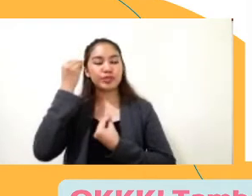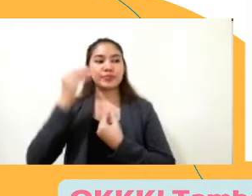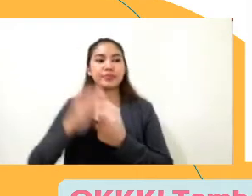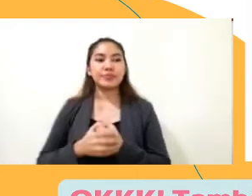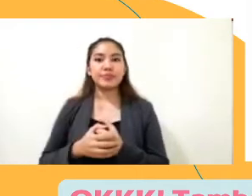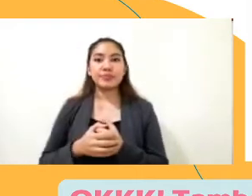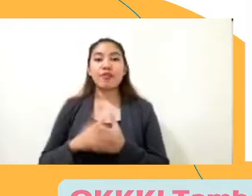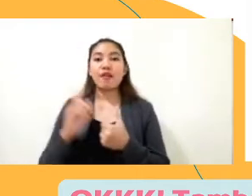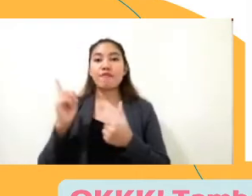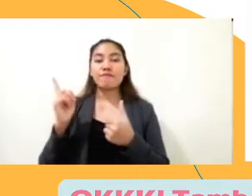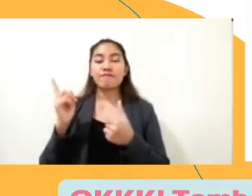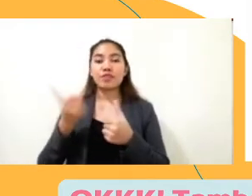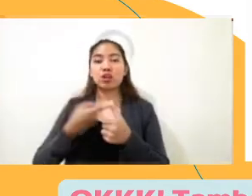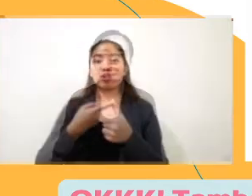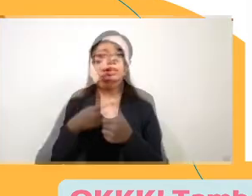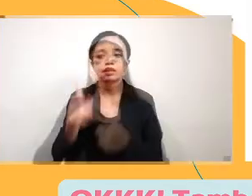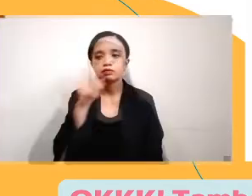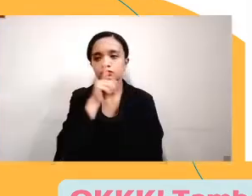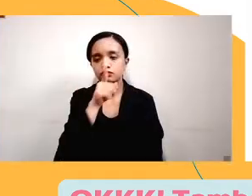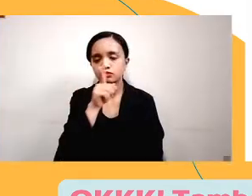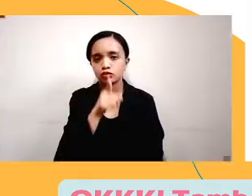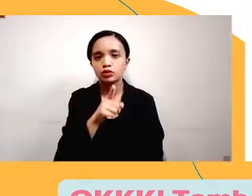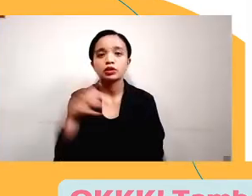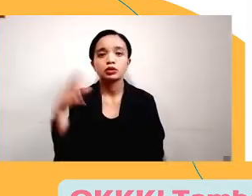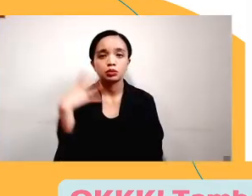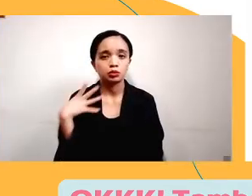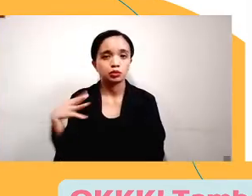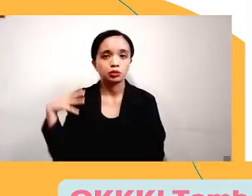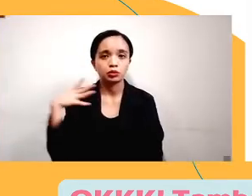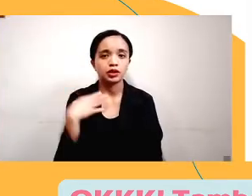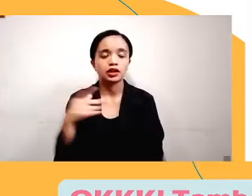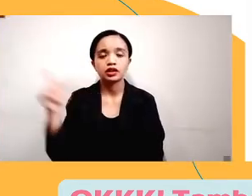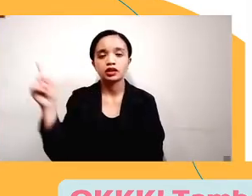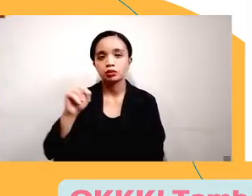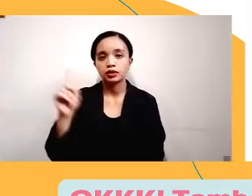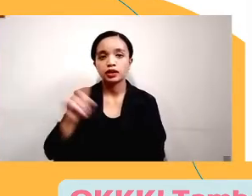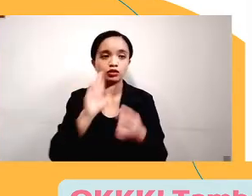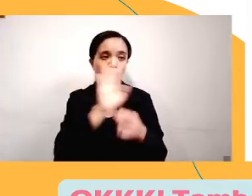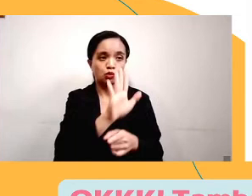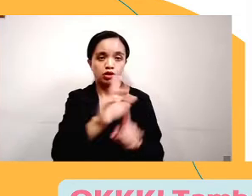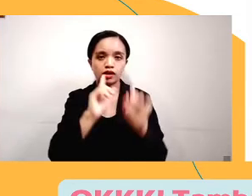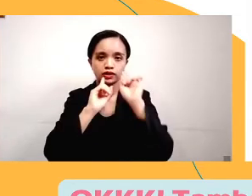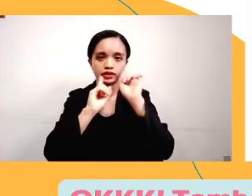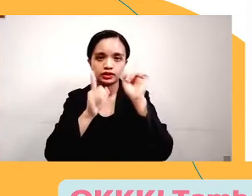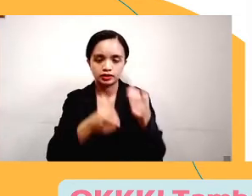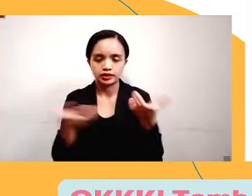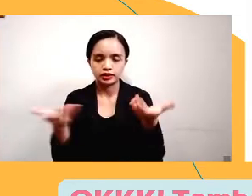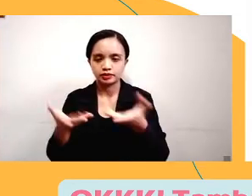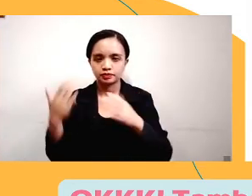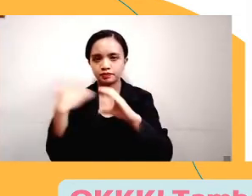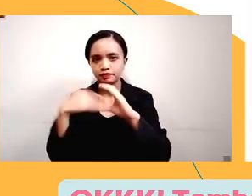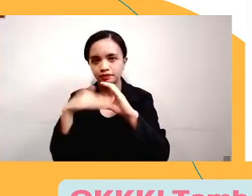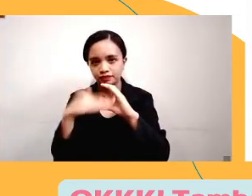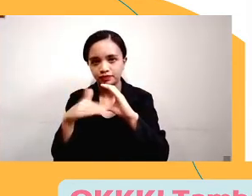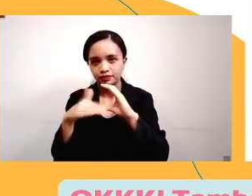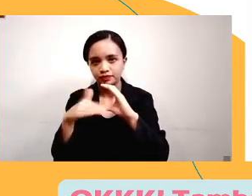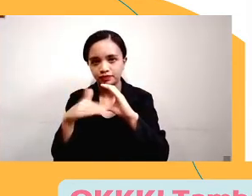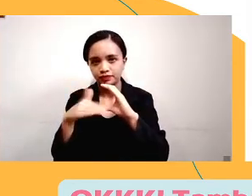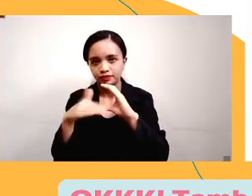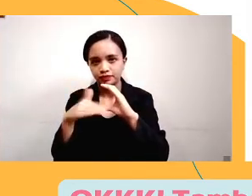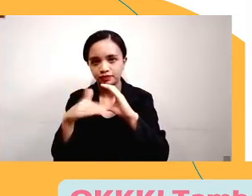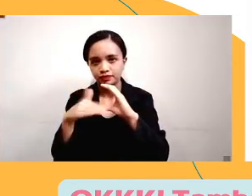again, as usual, hihintayin natin yung inyong mga kasagutan dito sa ating Zoom chat tsaka sa ating